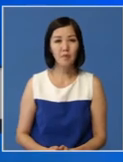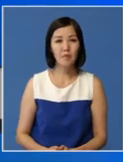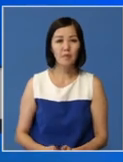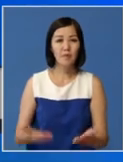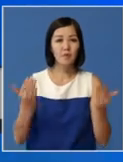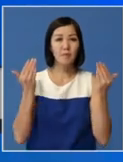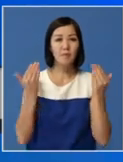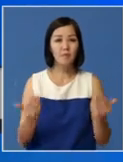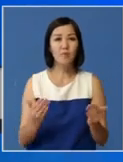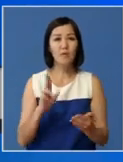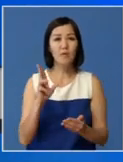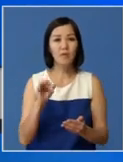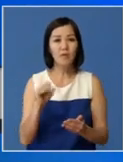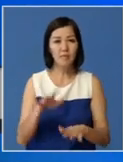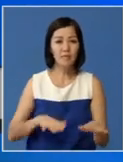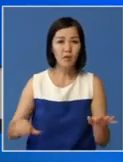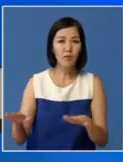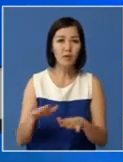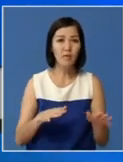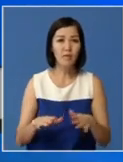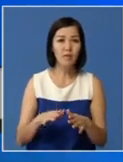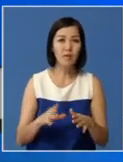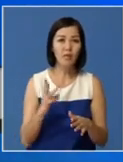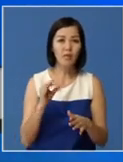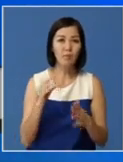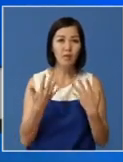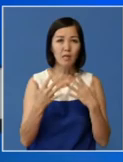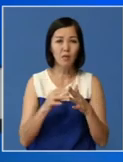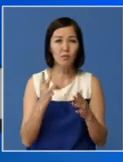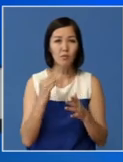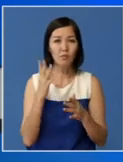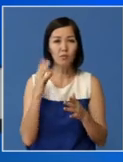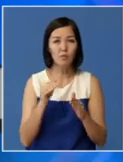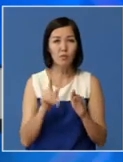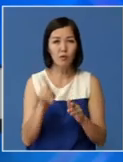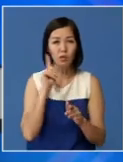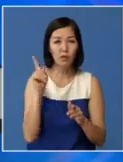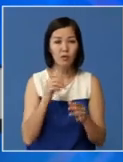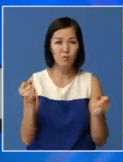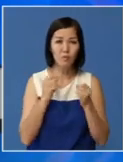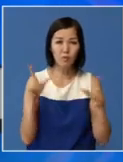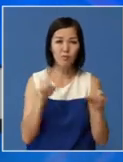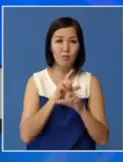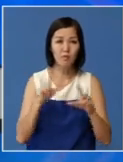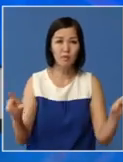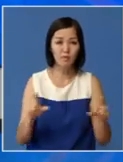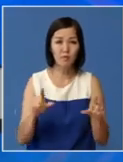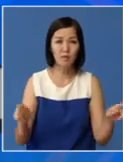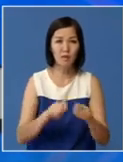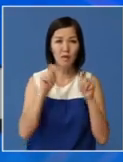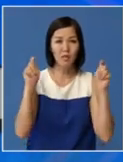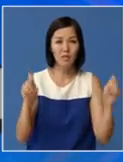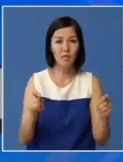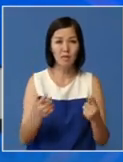Бүгін Қарасай ауданындағы Шамалған ауылында үш қоңыр атты балалар мен жасөспірімдер спорт мектебі қолданысқа өтті. Ауыл жастарына арналған